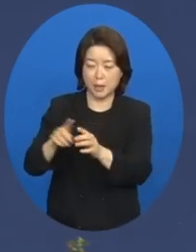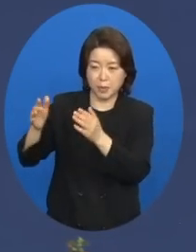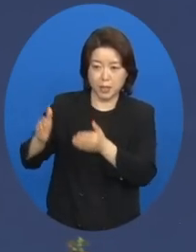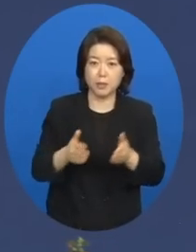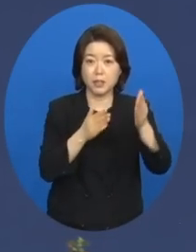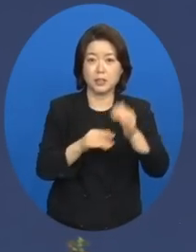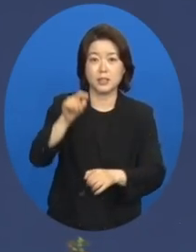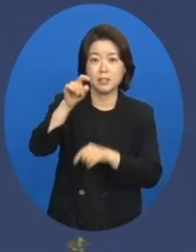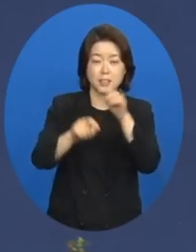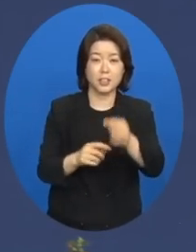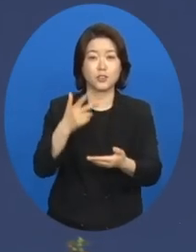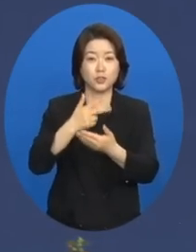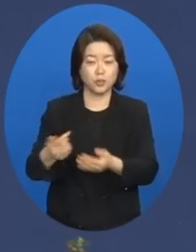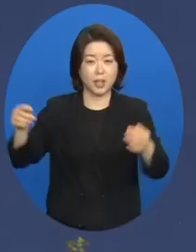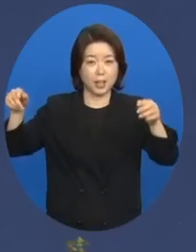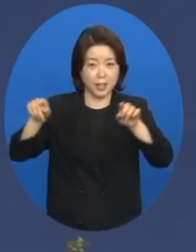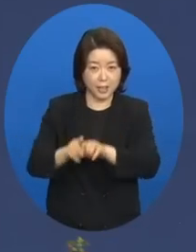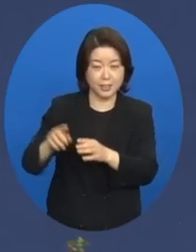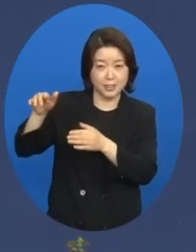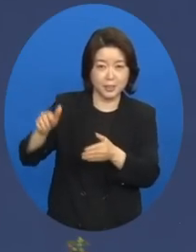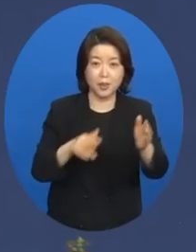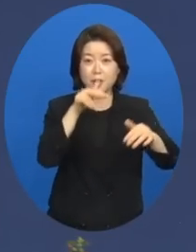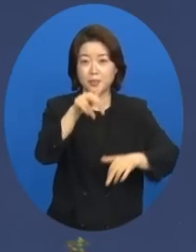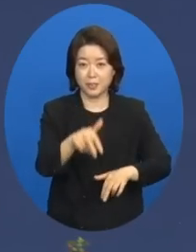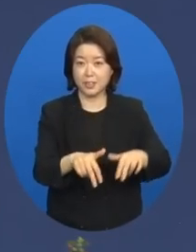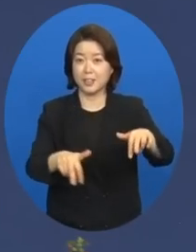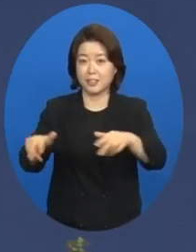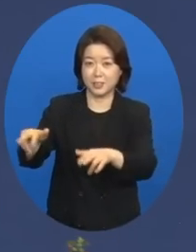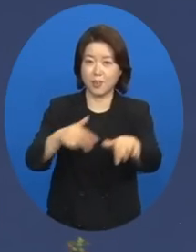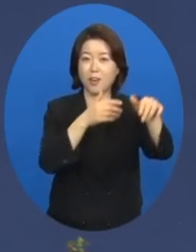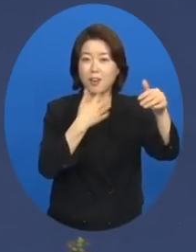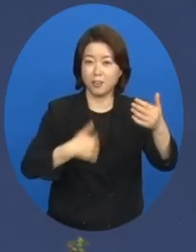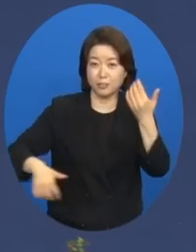주와 같이 길 가는 것